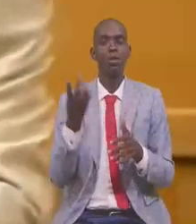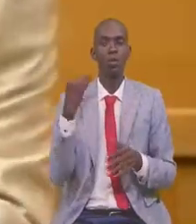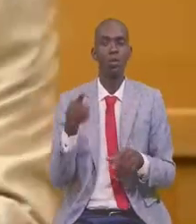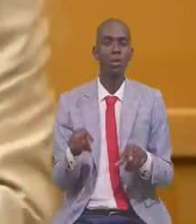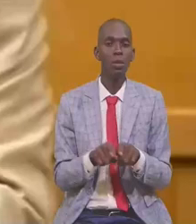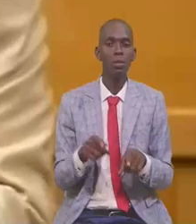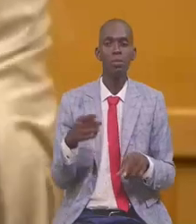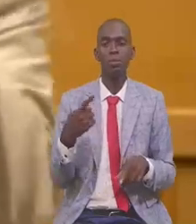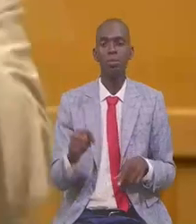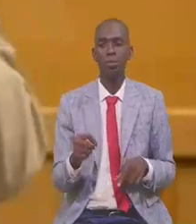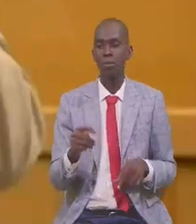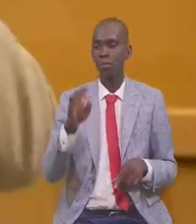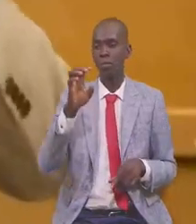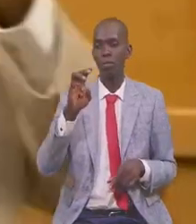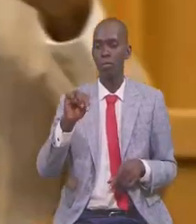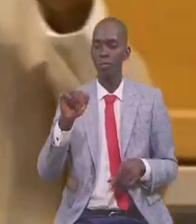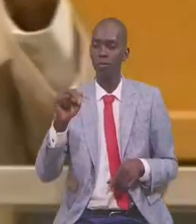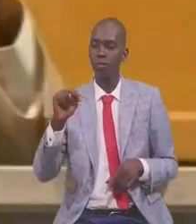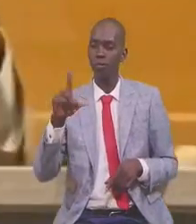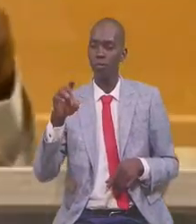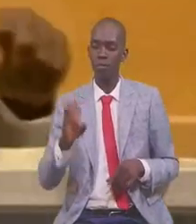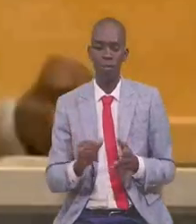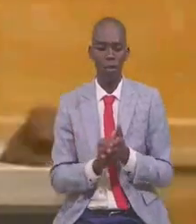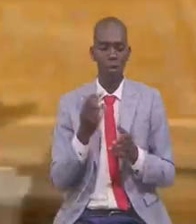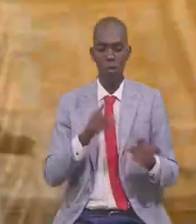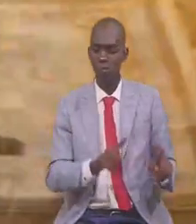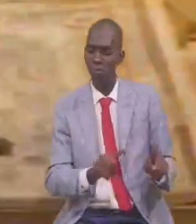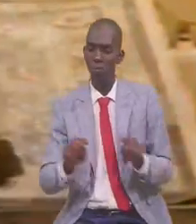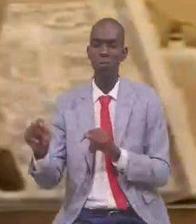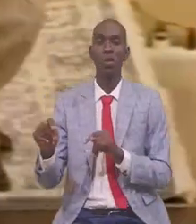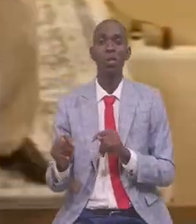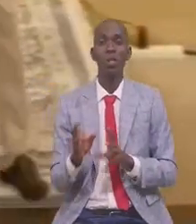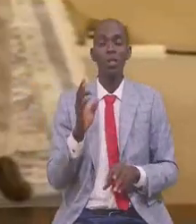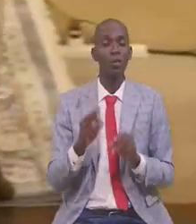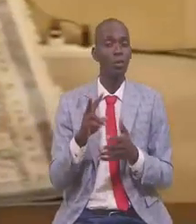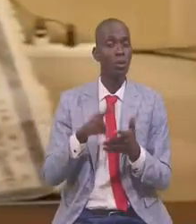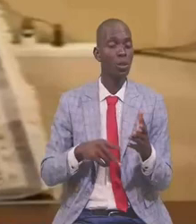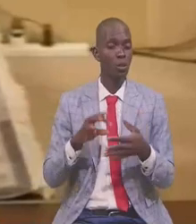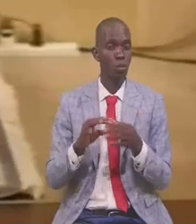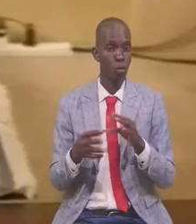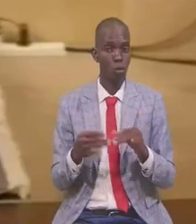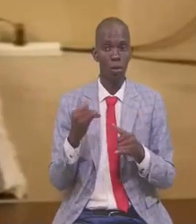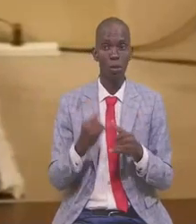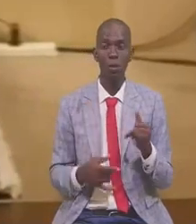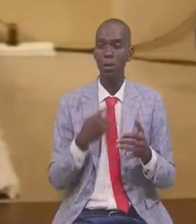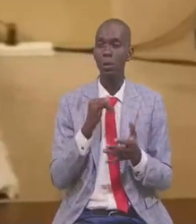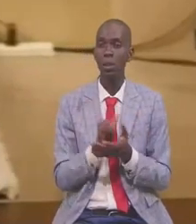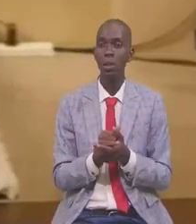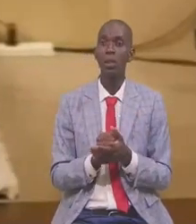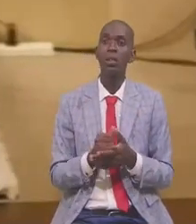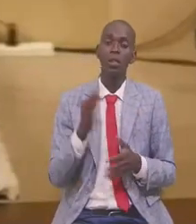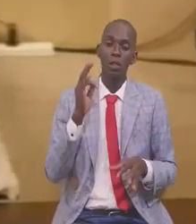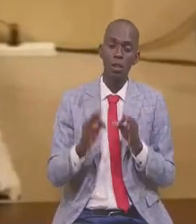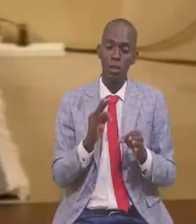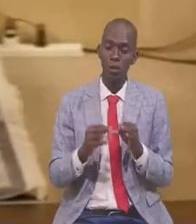Jusqu'à la fin de l'histoire entre Élie et Élisée, si tu me vois, ce sera à toi. Ensuite,